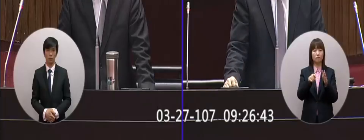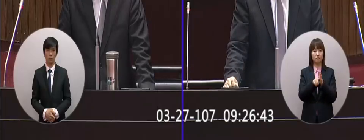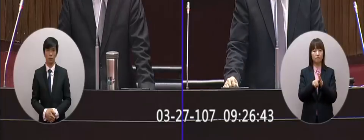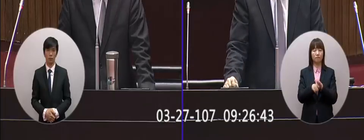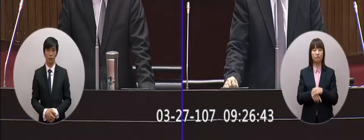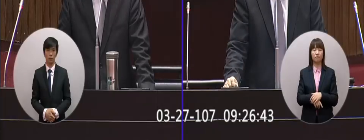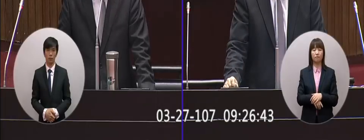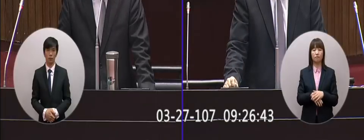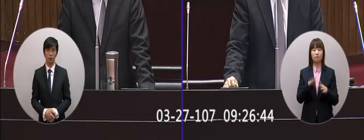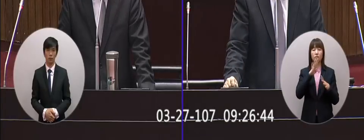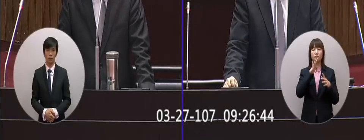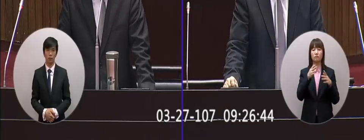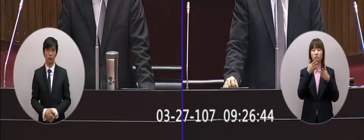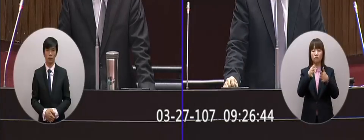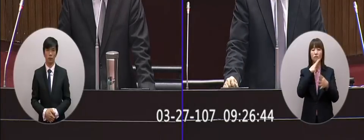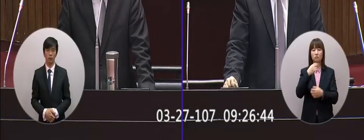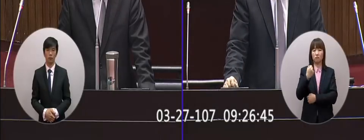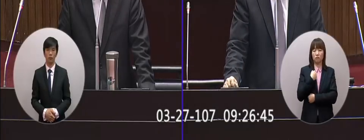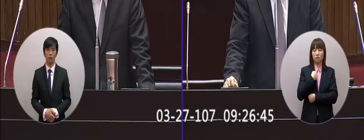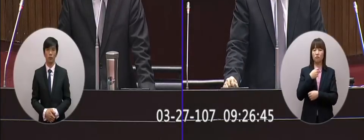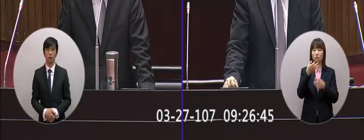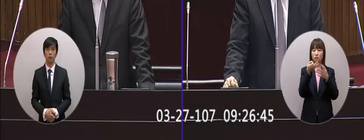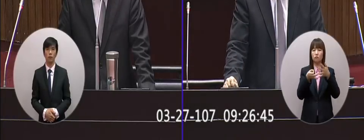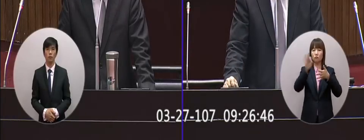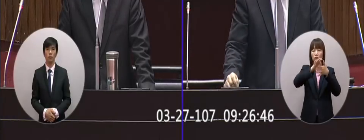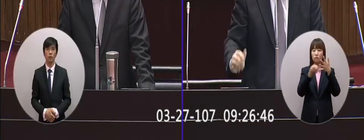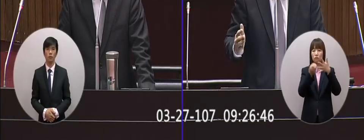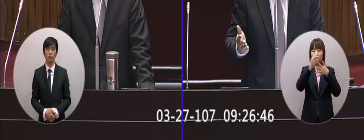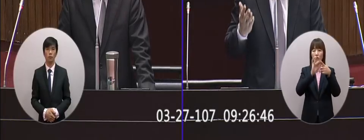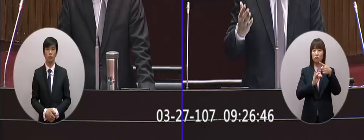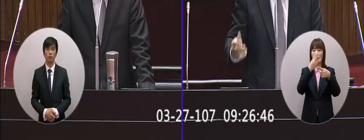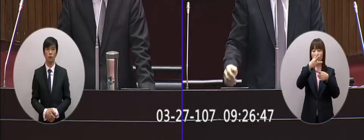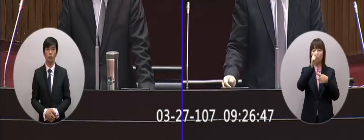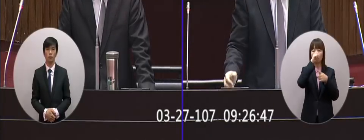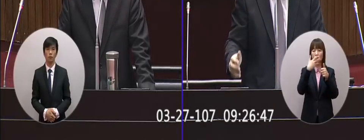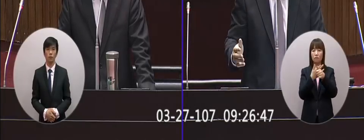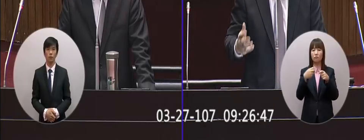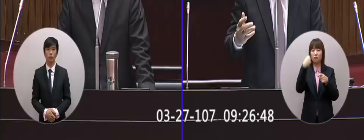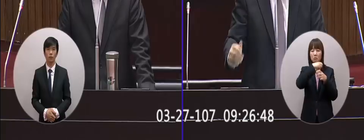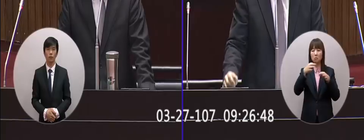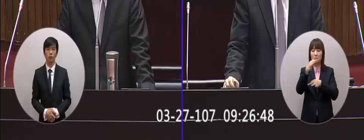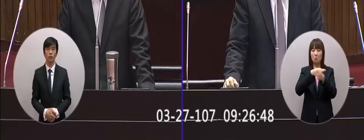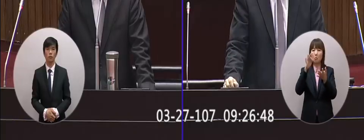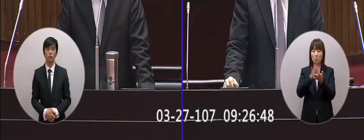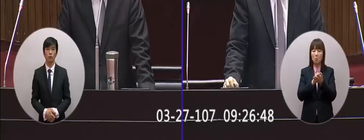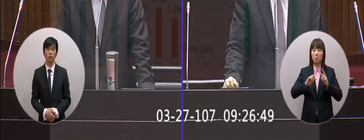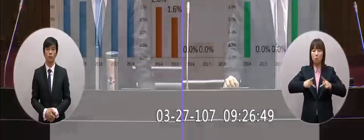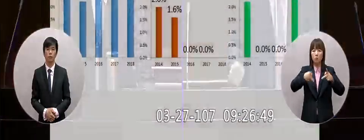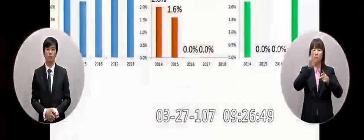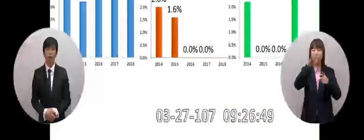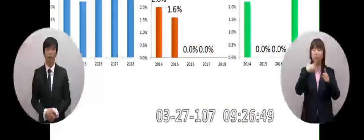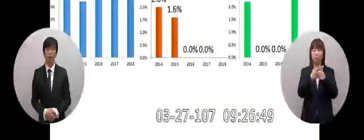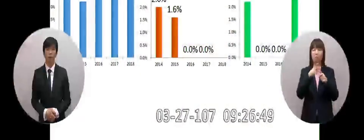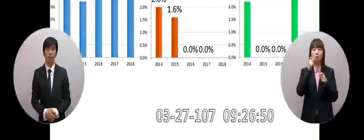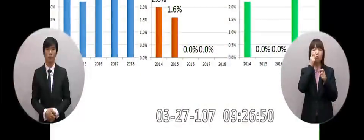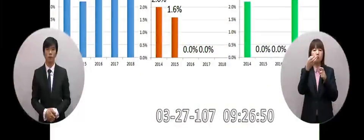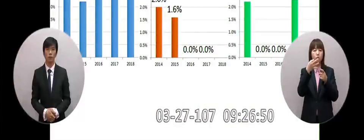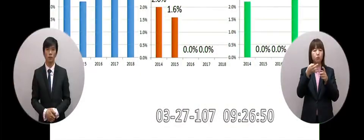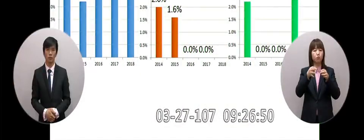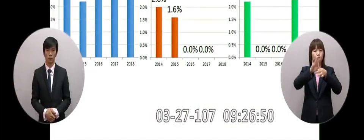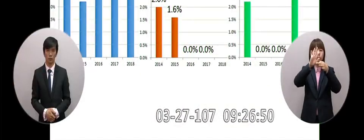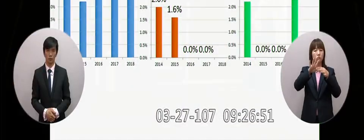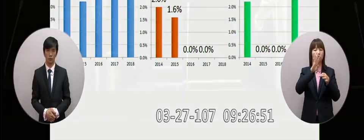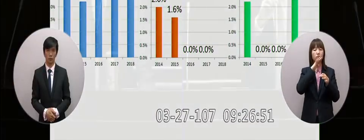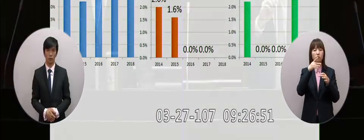这个军工教条薪3%，这个其实我认为是相当重要的政策，然后改善台湾的低薪，同时让我们的薪资结构改变。但